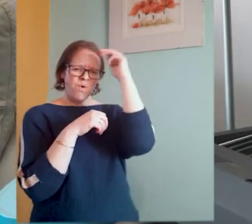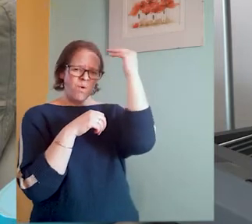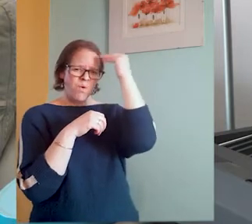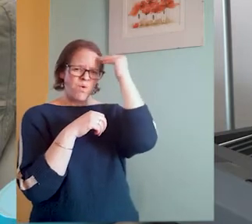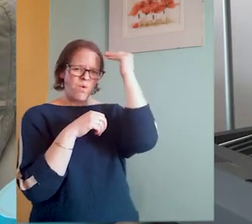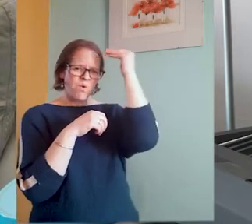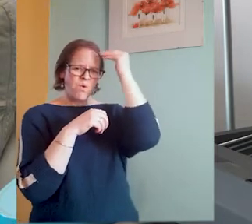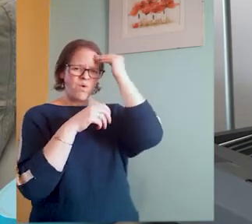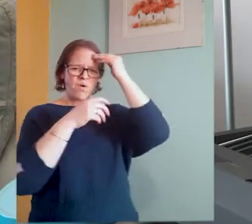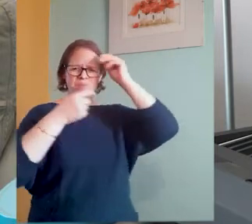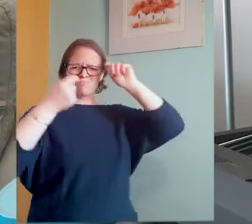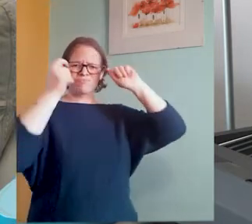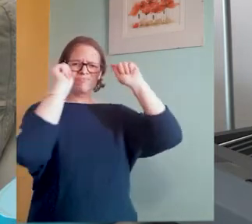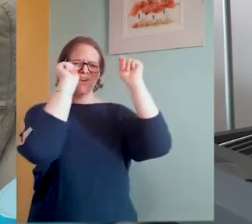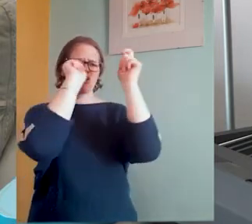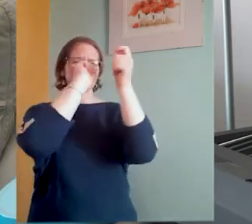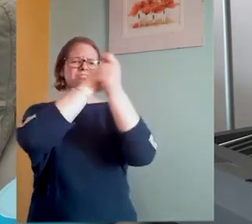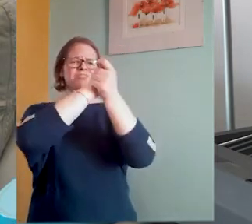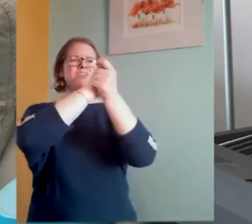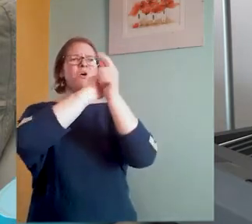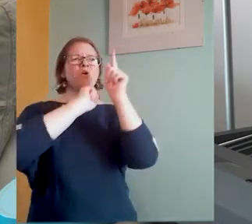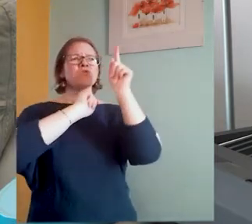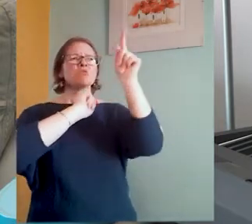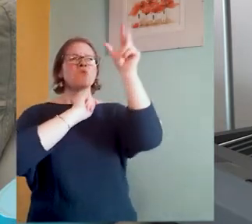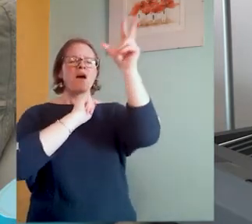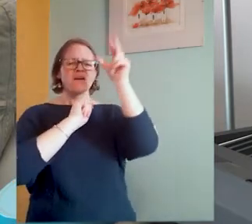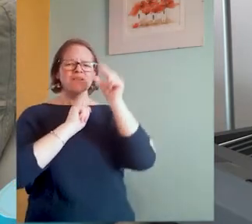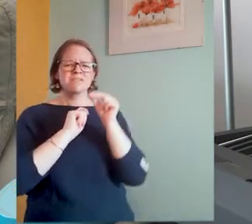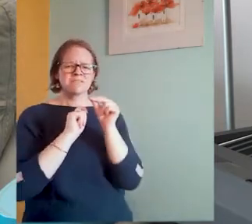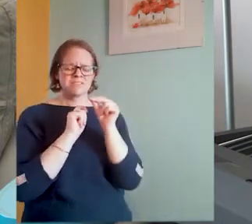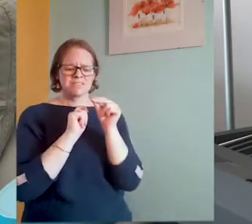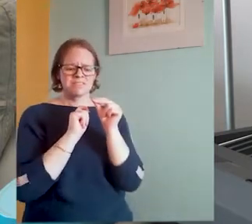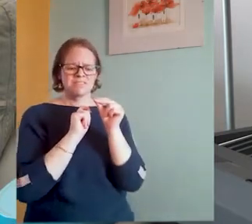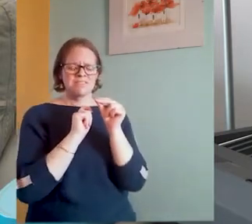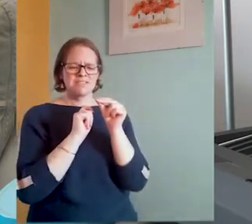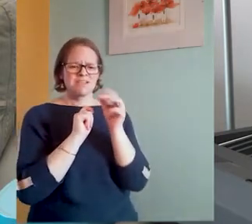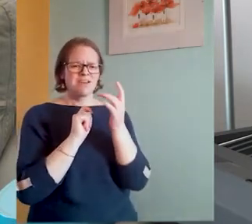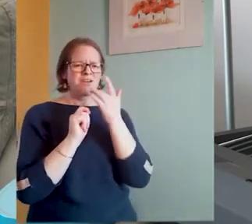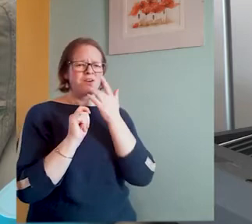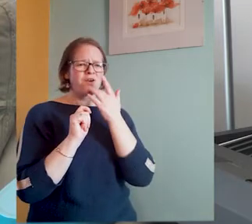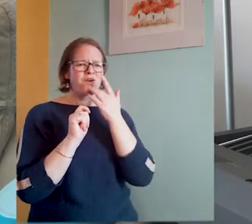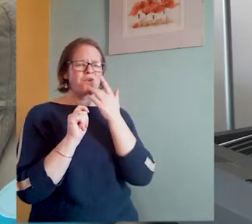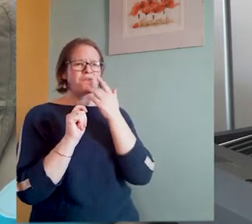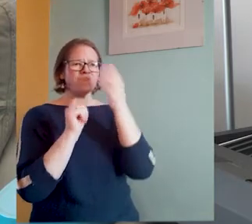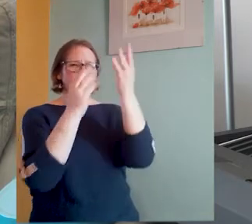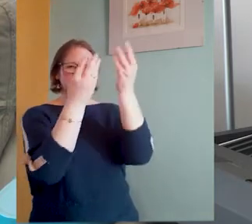matin, Seigneur, mais que je puisse recevoir ton message, Jésus.